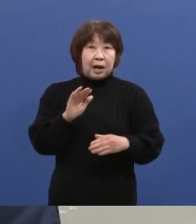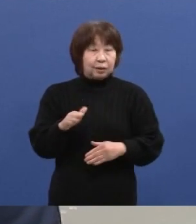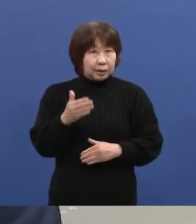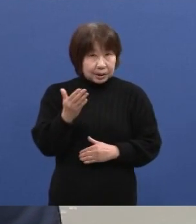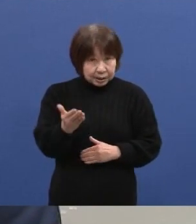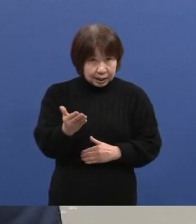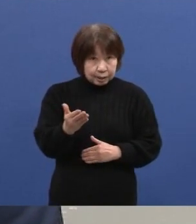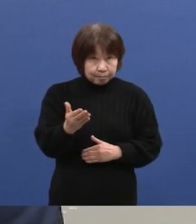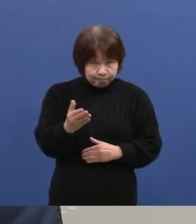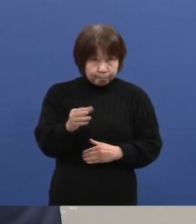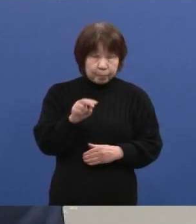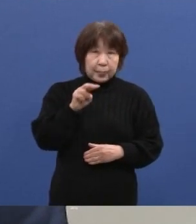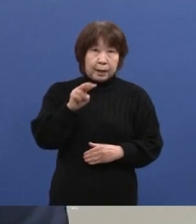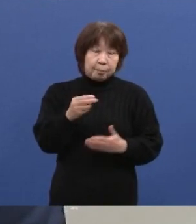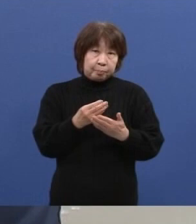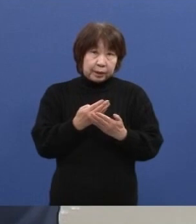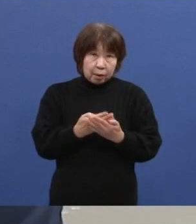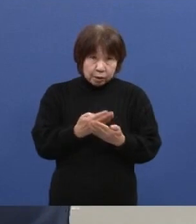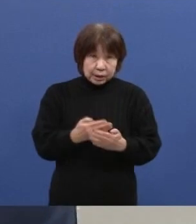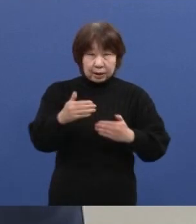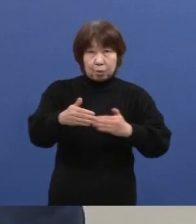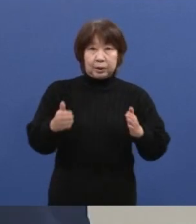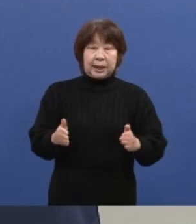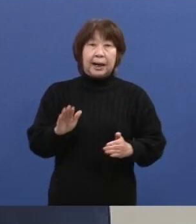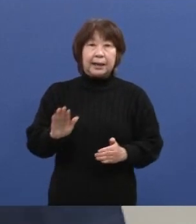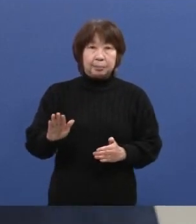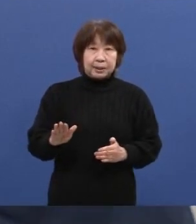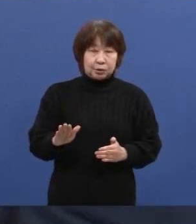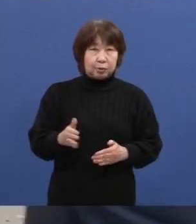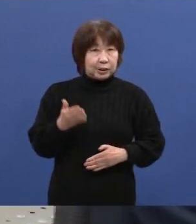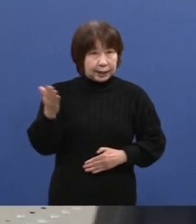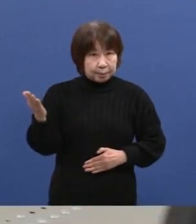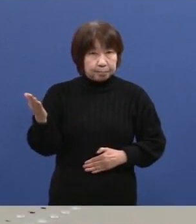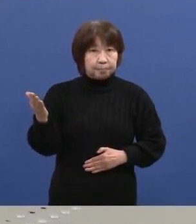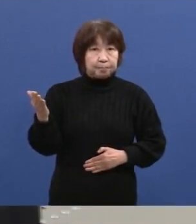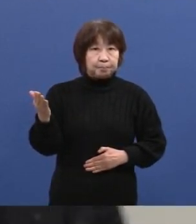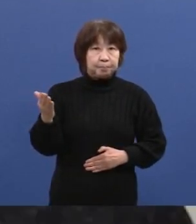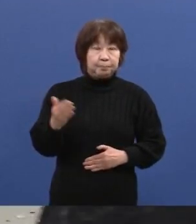見ていただきたいコーナーがありますのでご案内します。 お願いします。